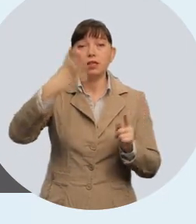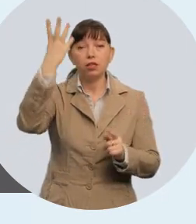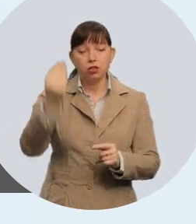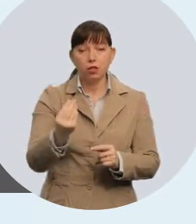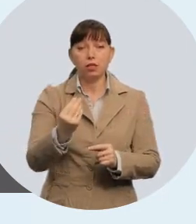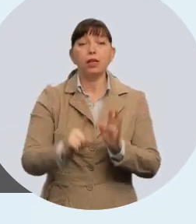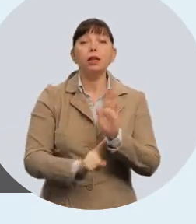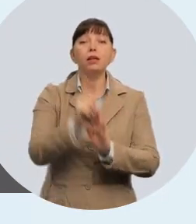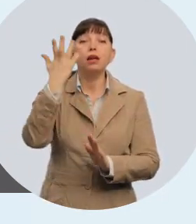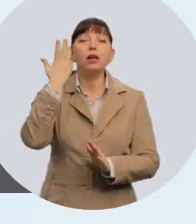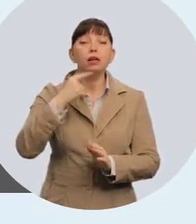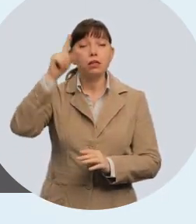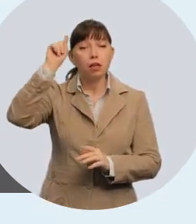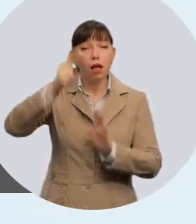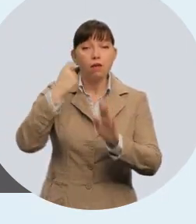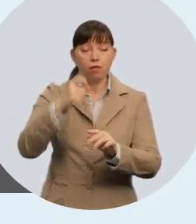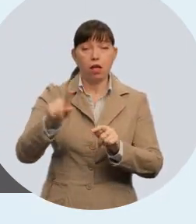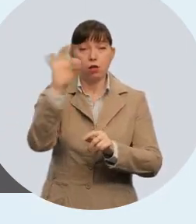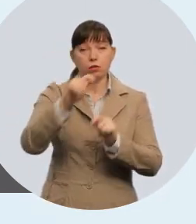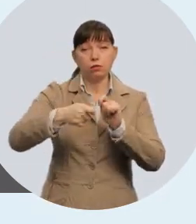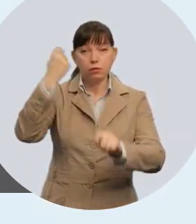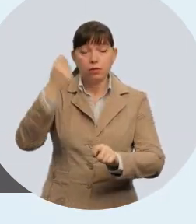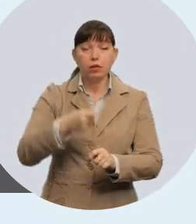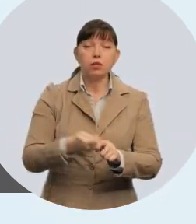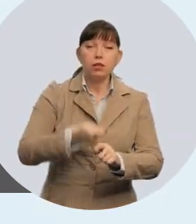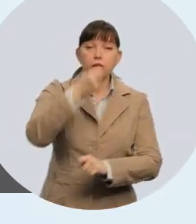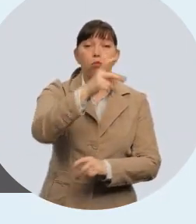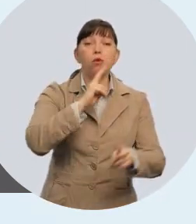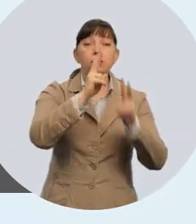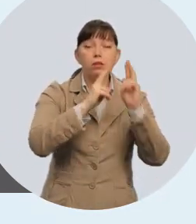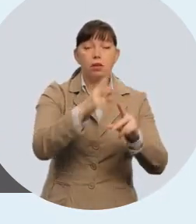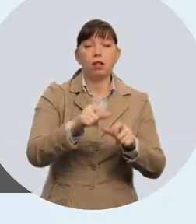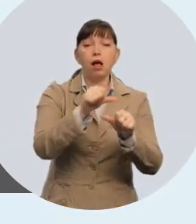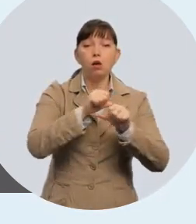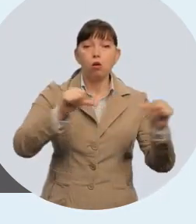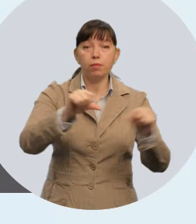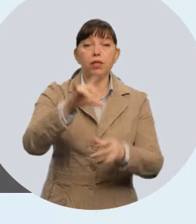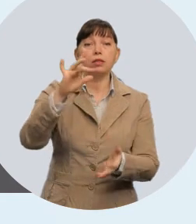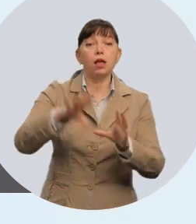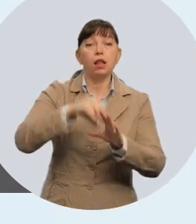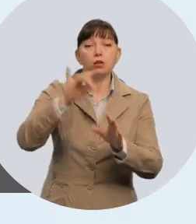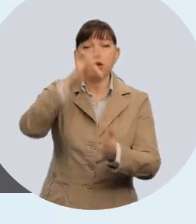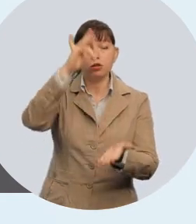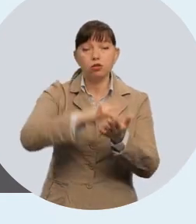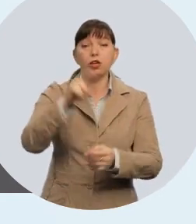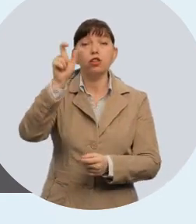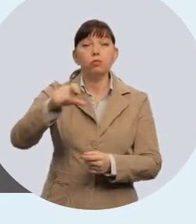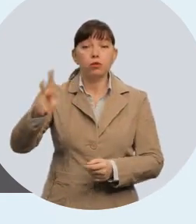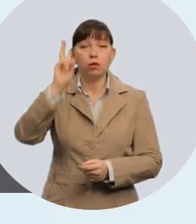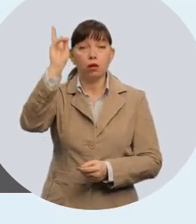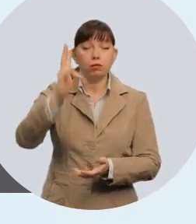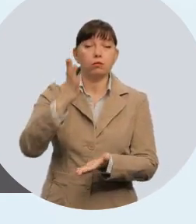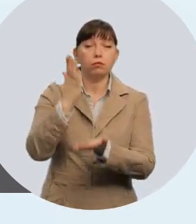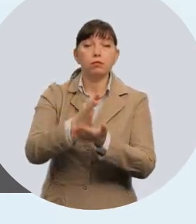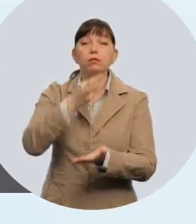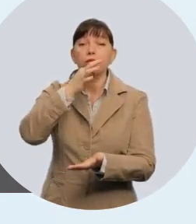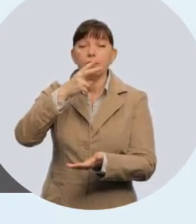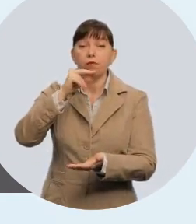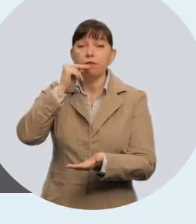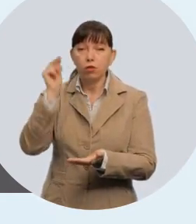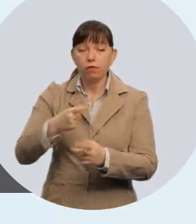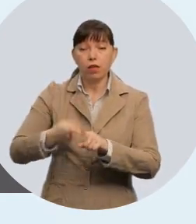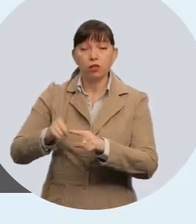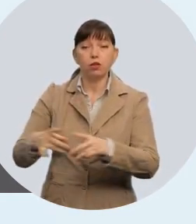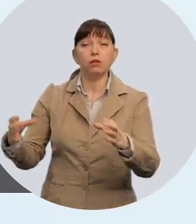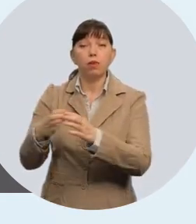calendaristice din momentul în care ai aflat despre încălcare să depui o sesizare la Comisia Electorală Centrală și persoanele responsabile din acel partid